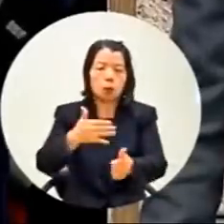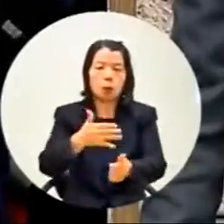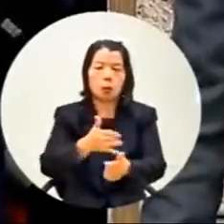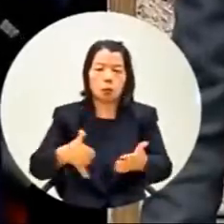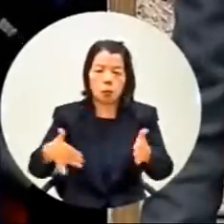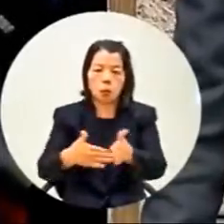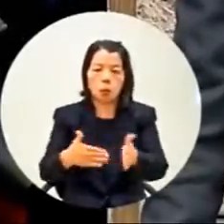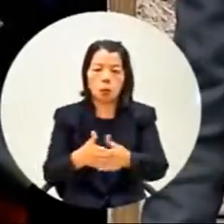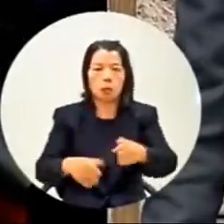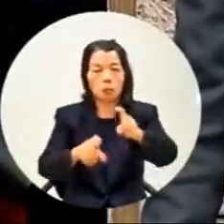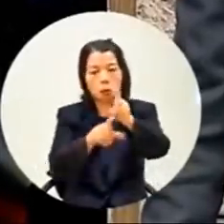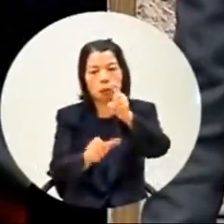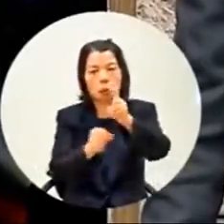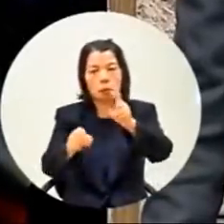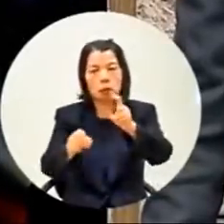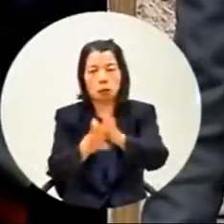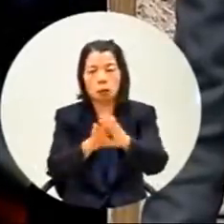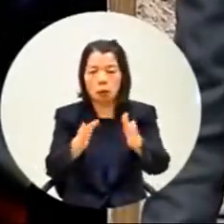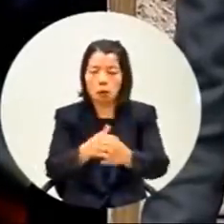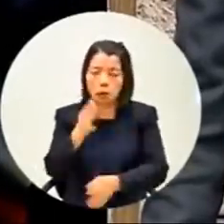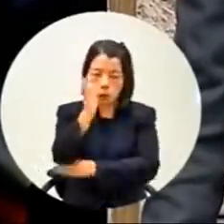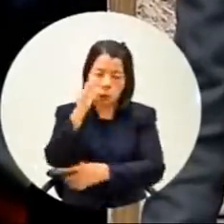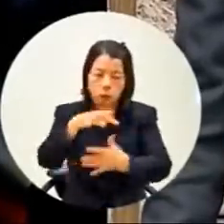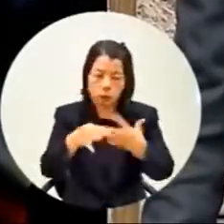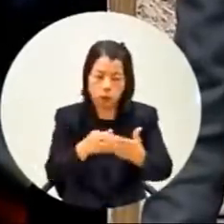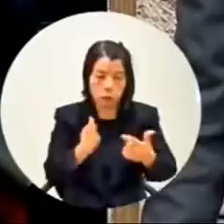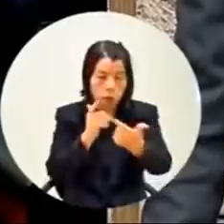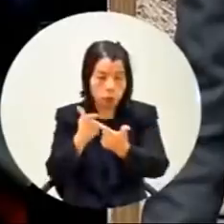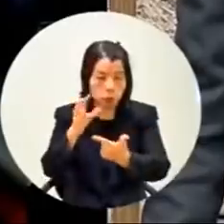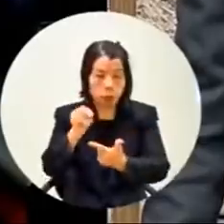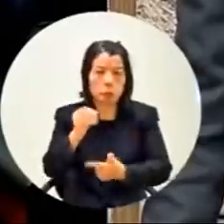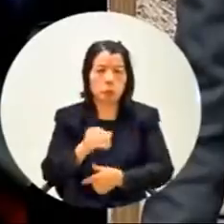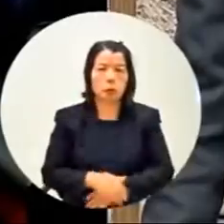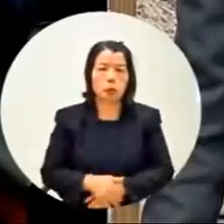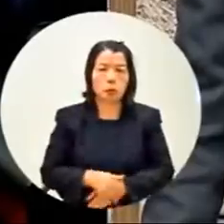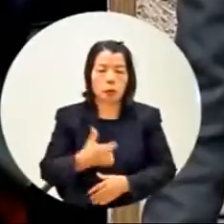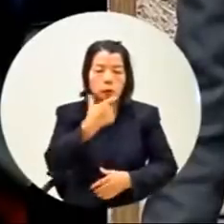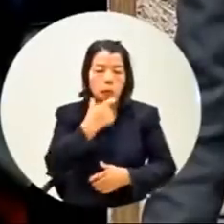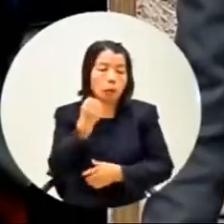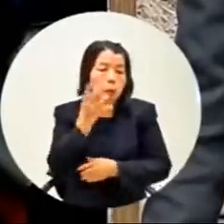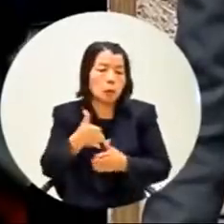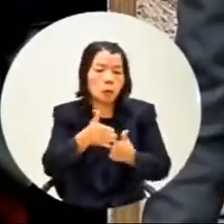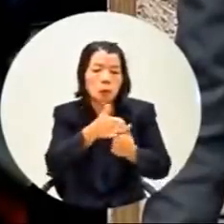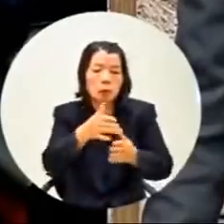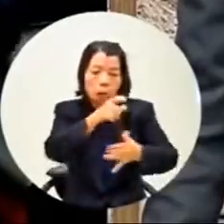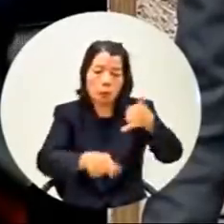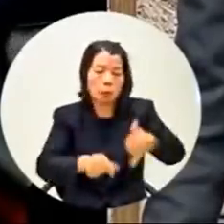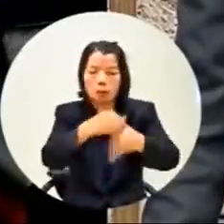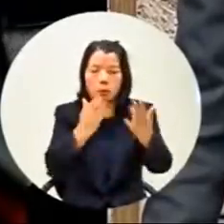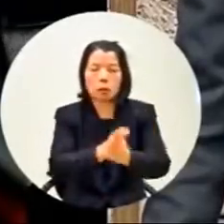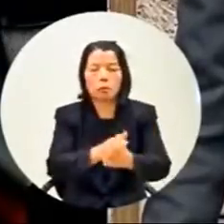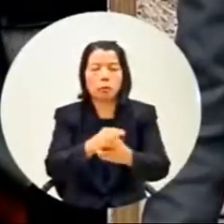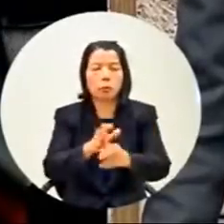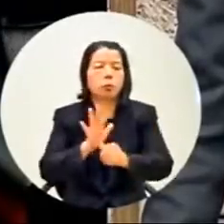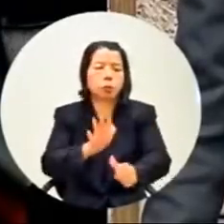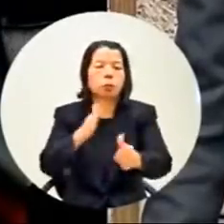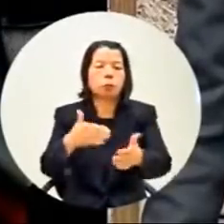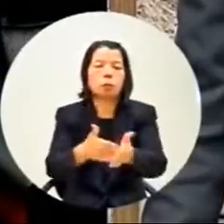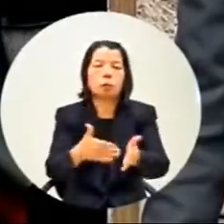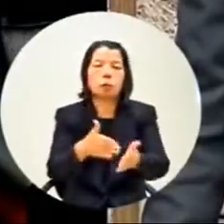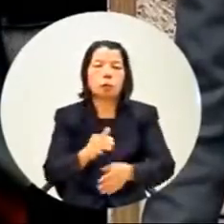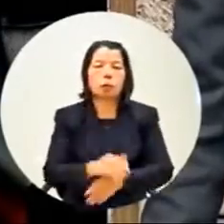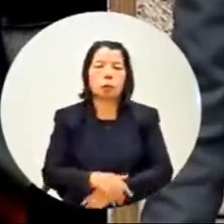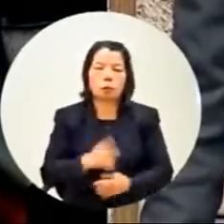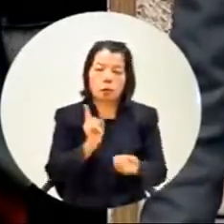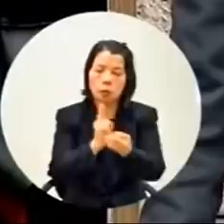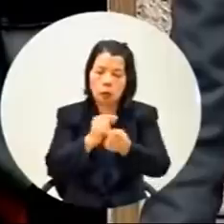份当时有没有符合政策，其实唐荣已经被人家给驳回了。我讲的是他带着去那边整个被